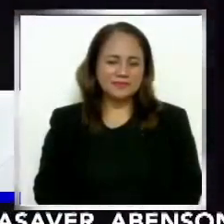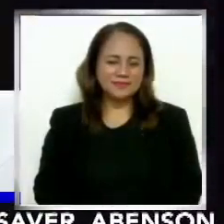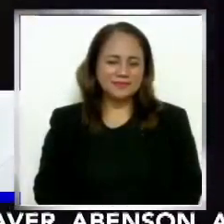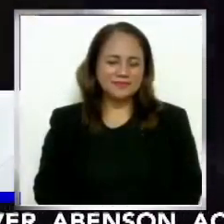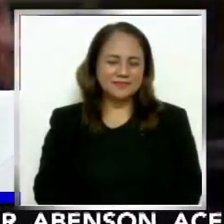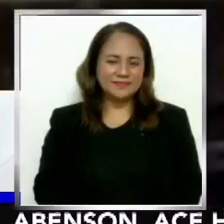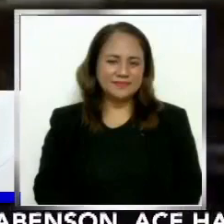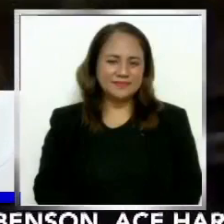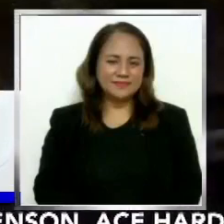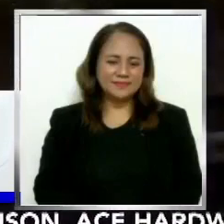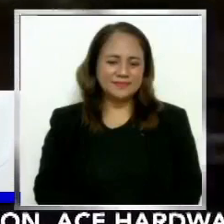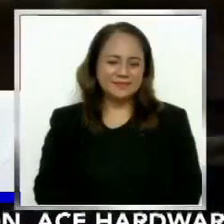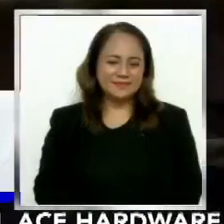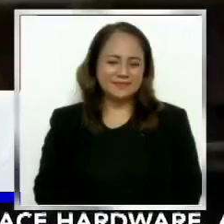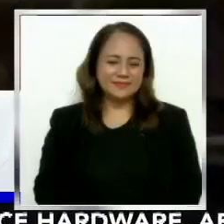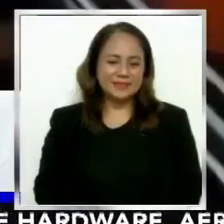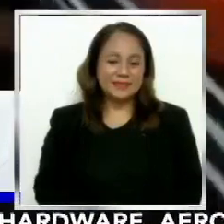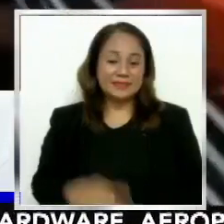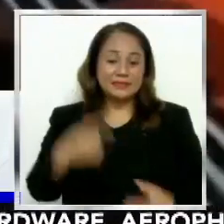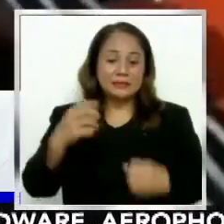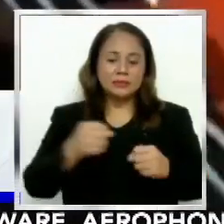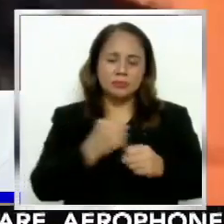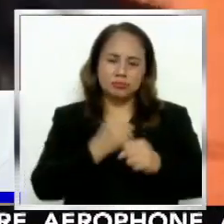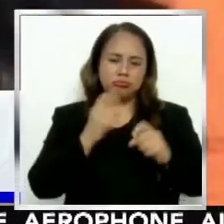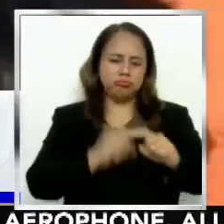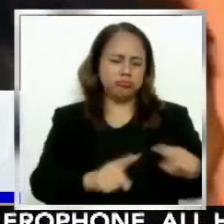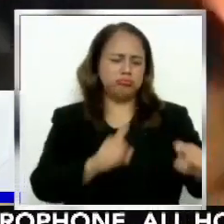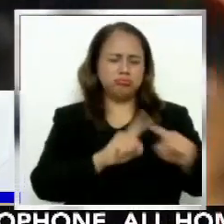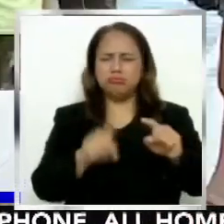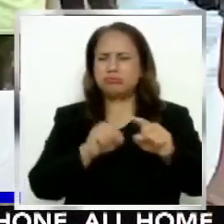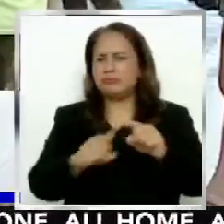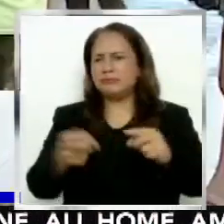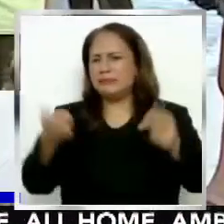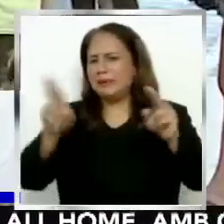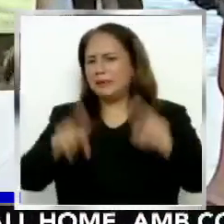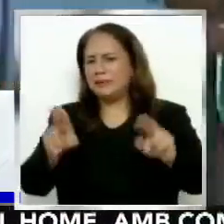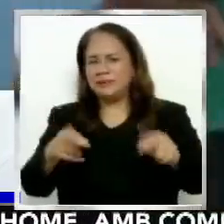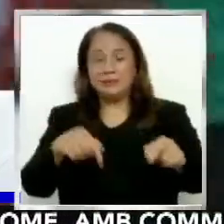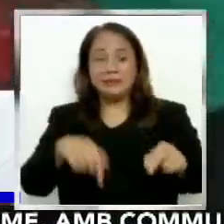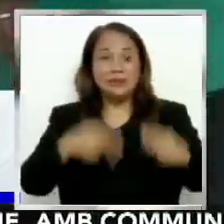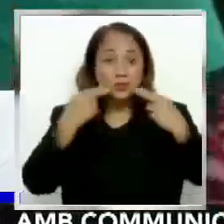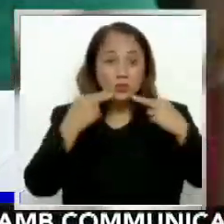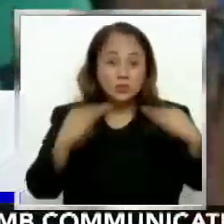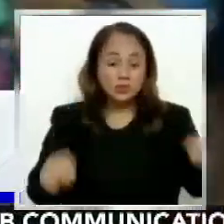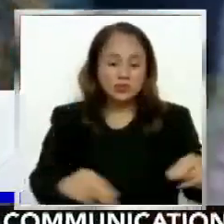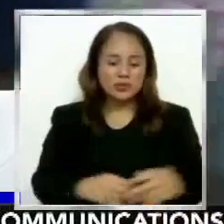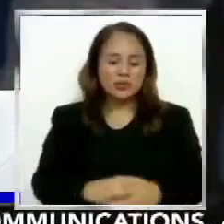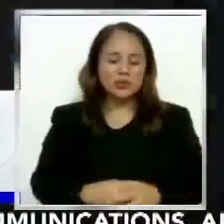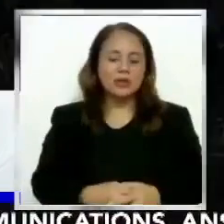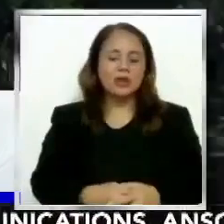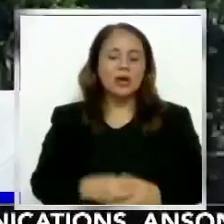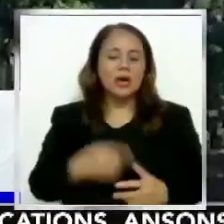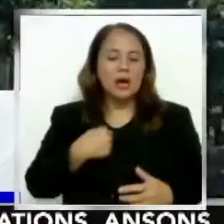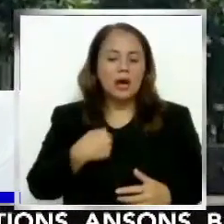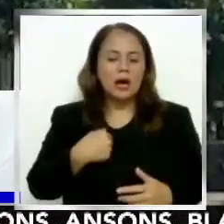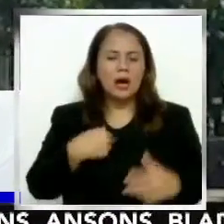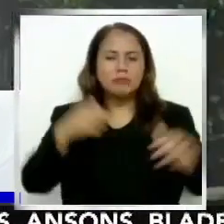Ngayong taon, iba't ibang mukha ang naging laman ng balita. Mula sa mga mukha ng pagsubok.